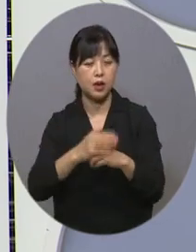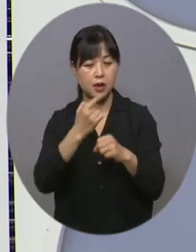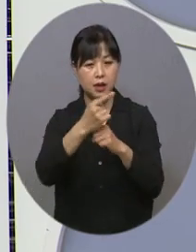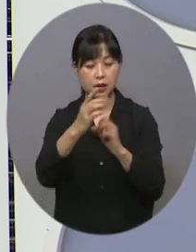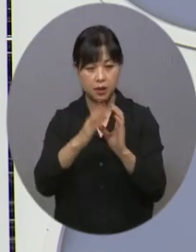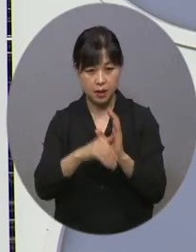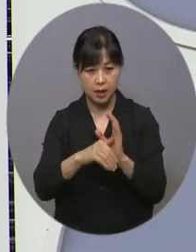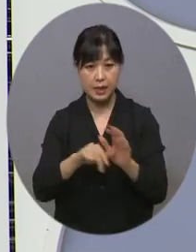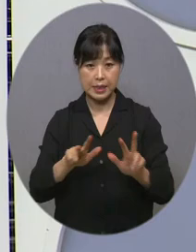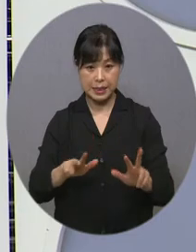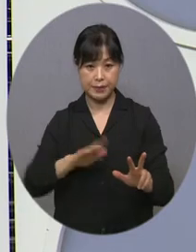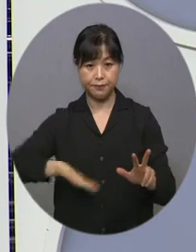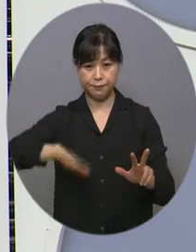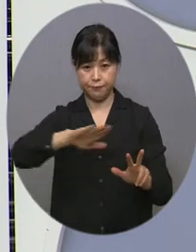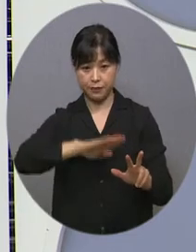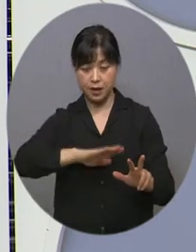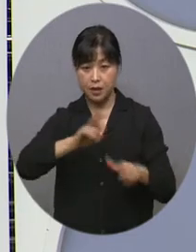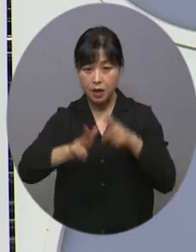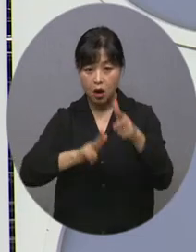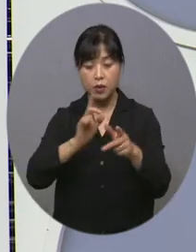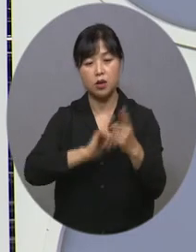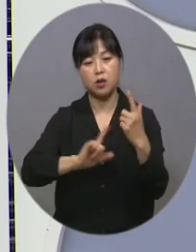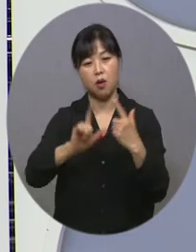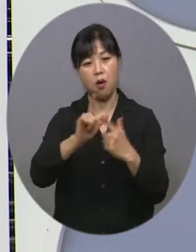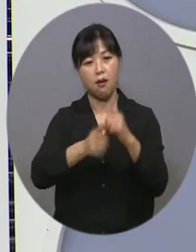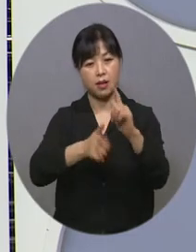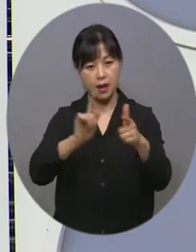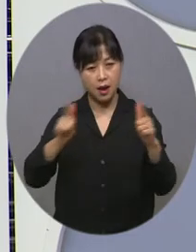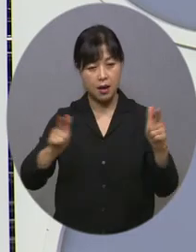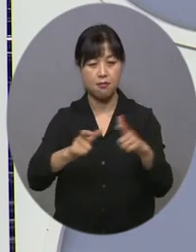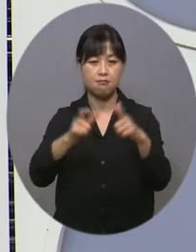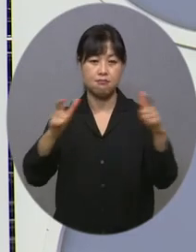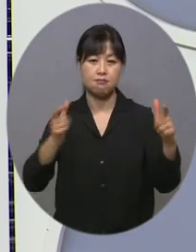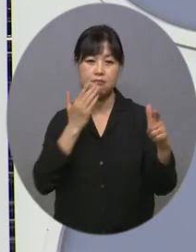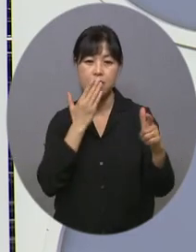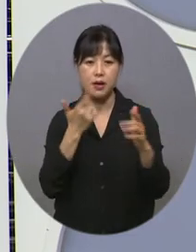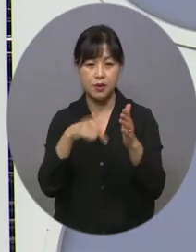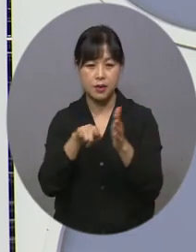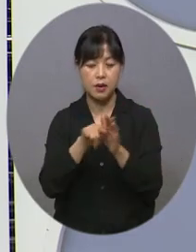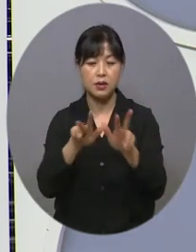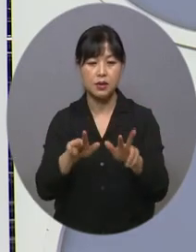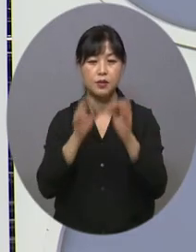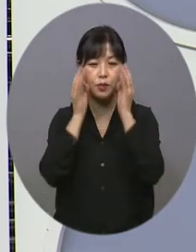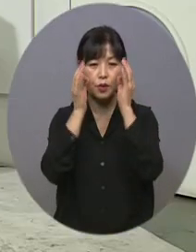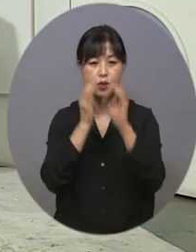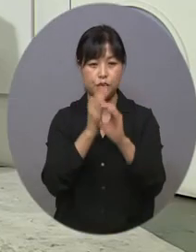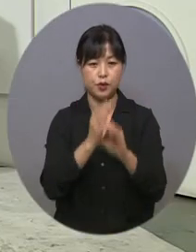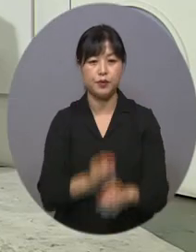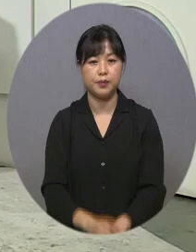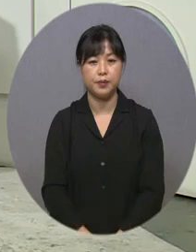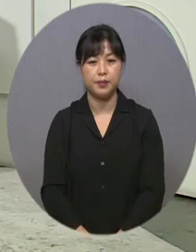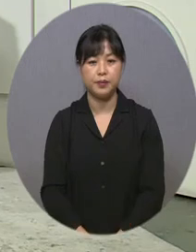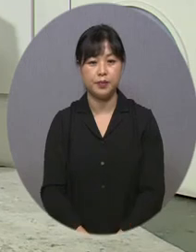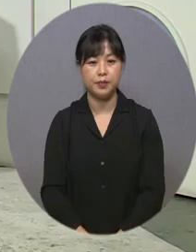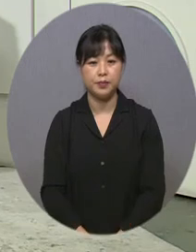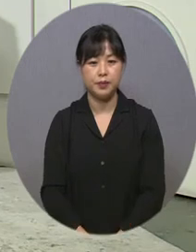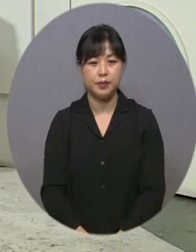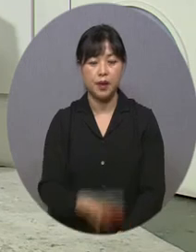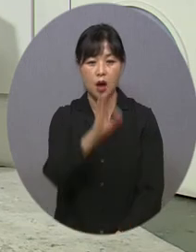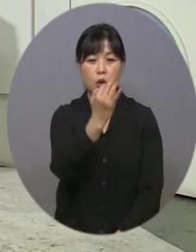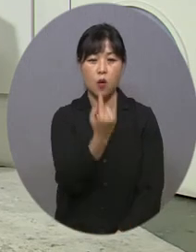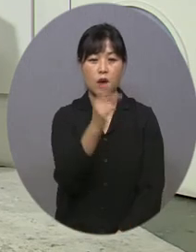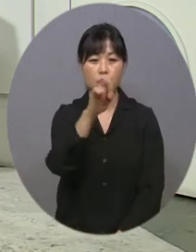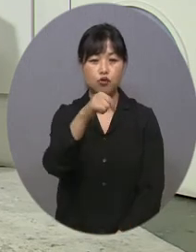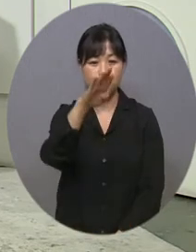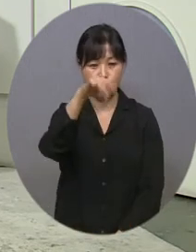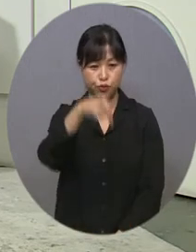사업이 좀 더 다양화되고 좀 더 확장될 수 있도록 저희가 지금 노력하고 있습니다. 그 의무부에는